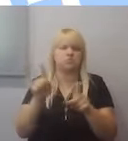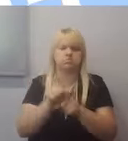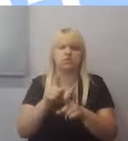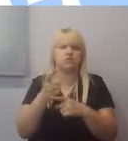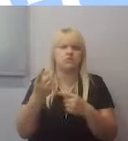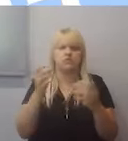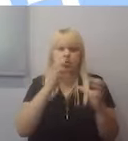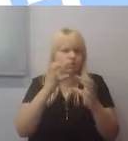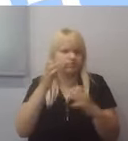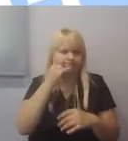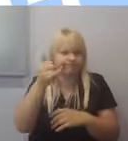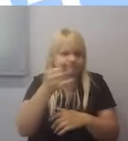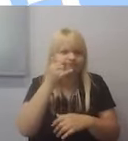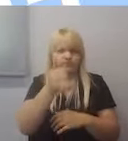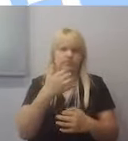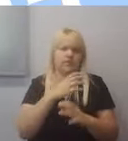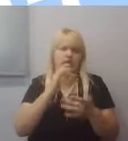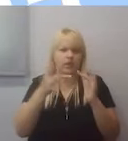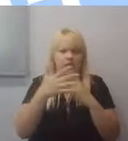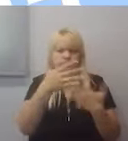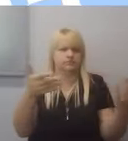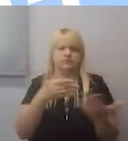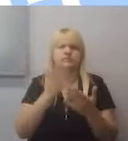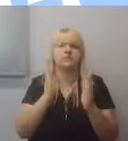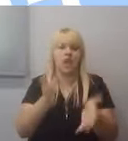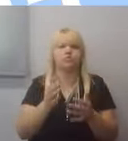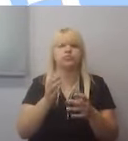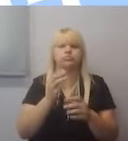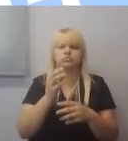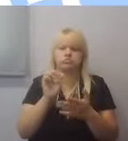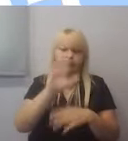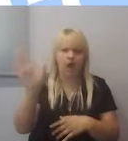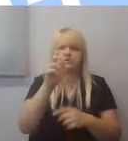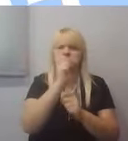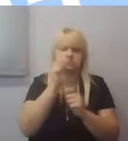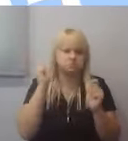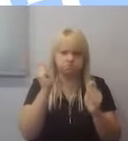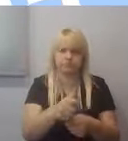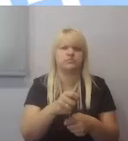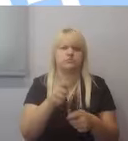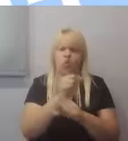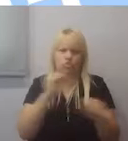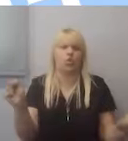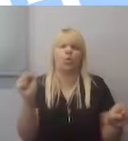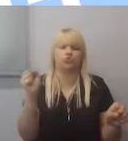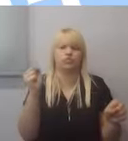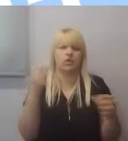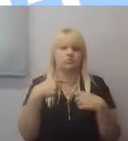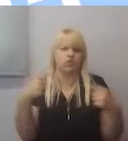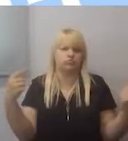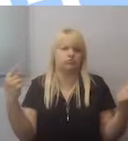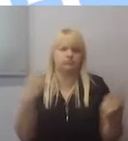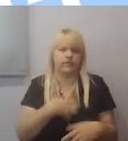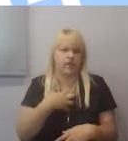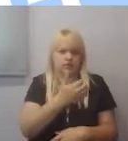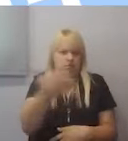pašvaldībai tur jāturpina sniegt tie kritiskie pamatpakalpojumi iedzīvotājiem līdz ar to nu tā tur nekas neapstājas kas nāk jauns jaā